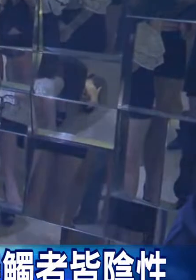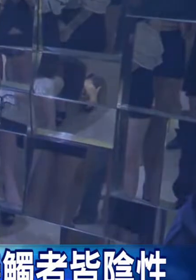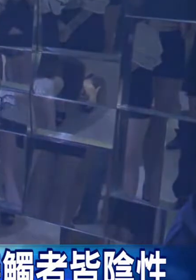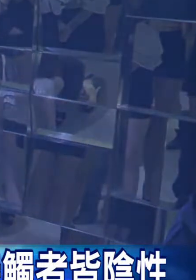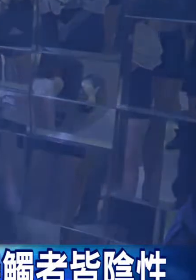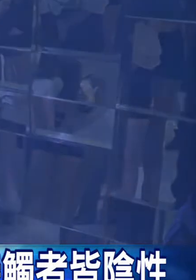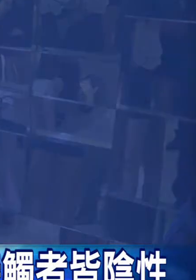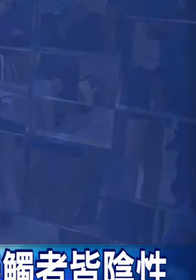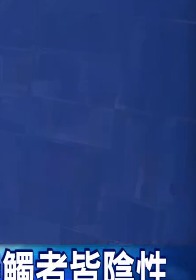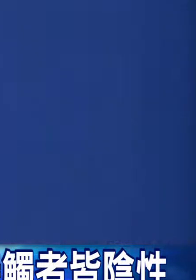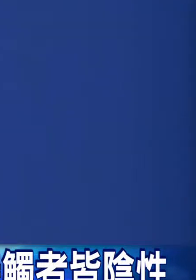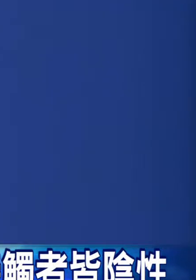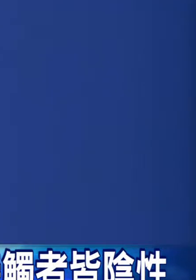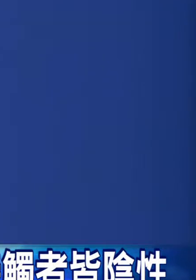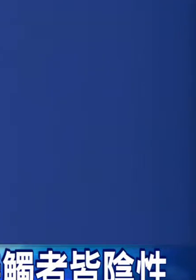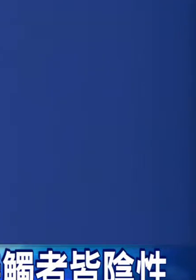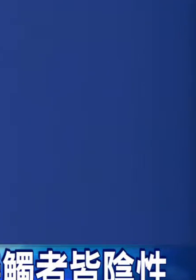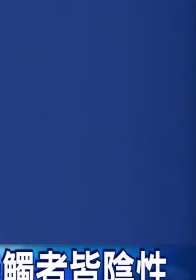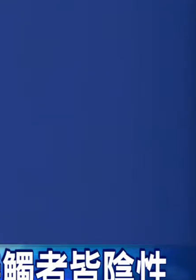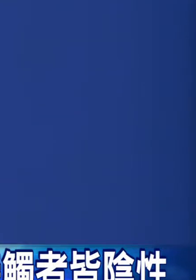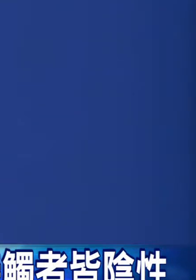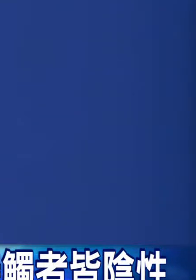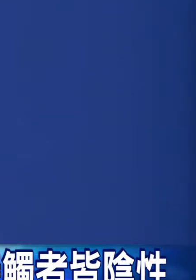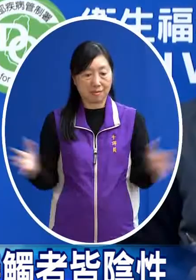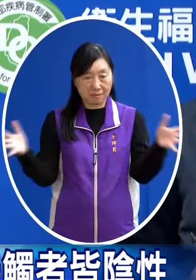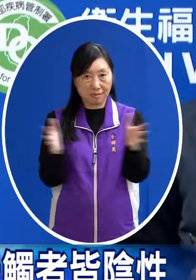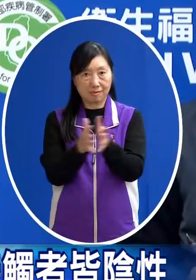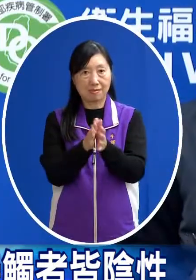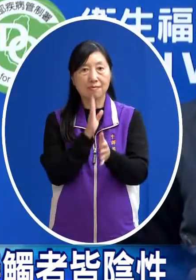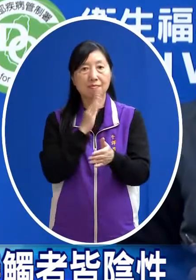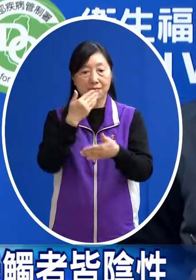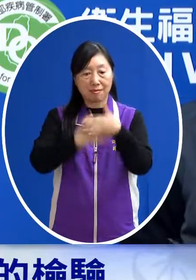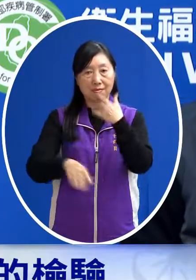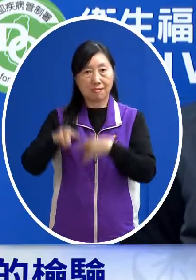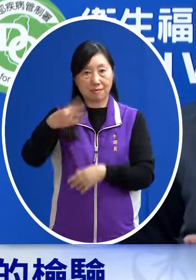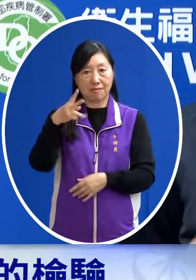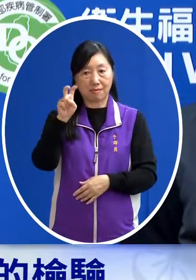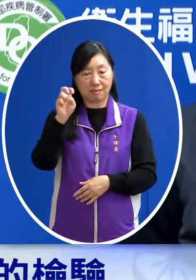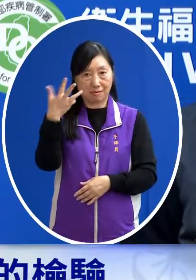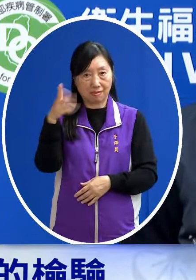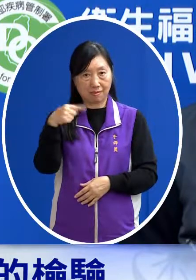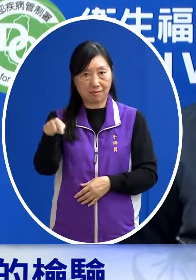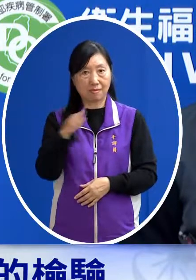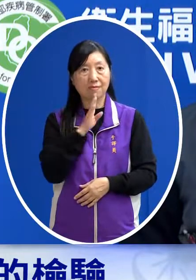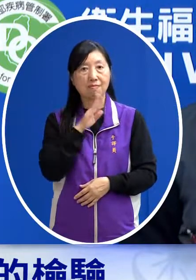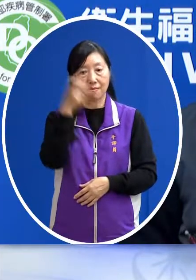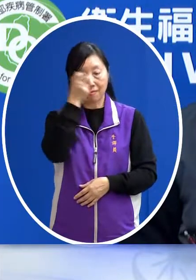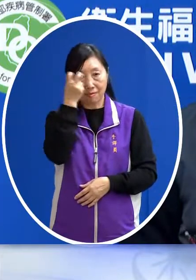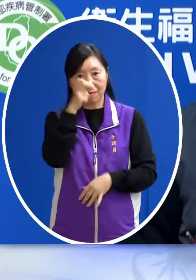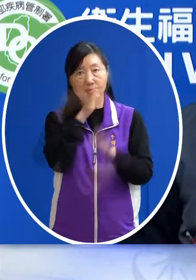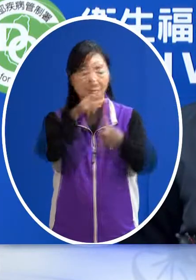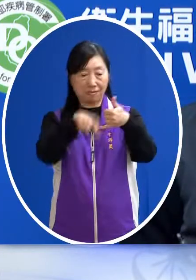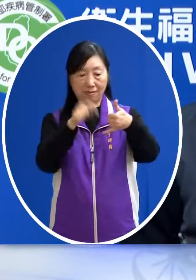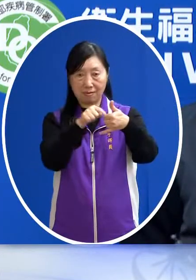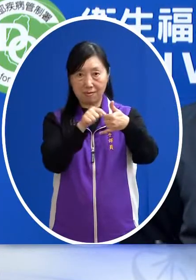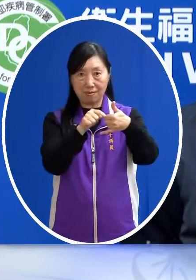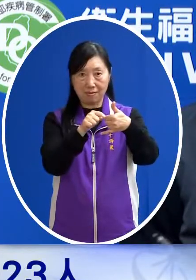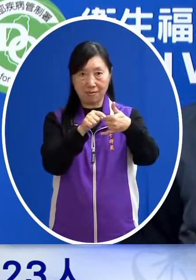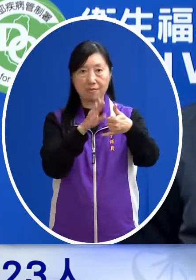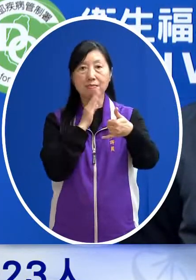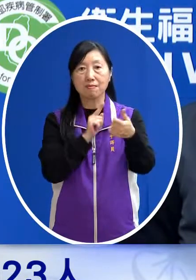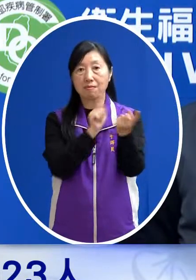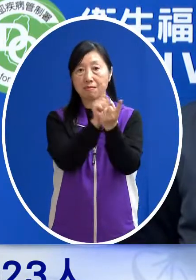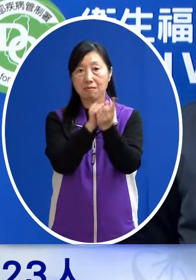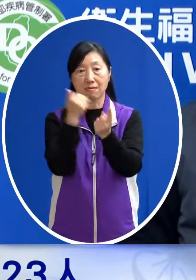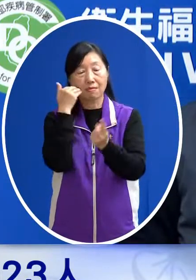起可能引发群聚感染的案件宣告危机解除， 剩余的328人的检验全部都完毕了，相关的接